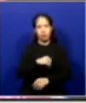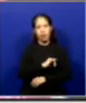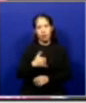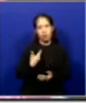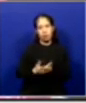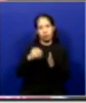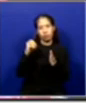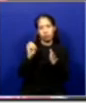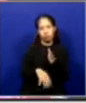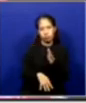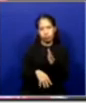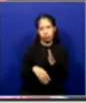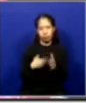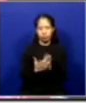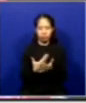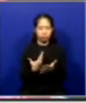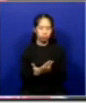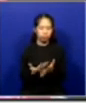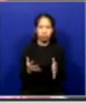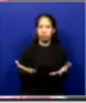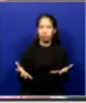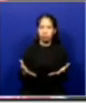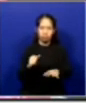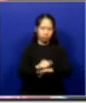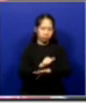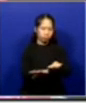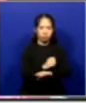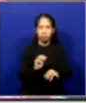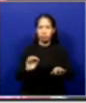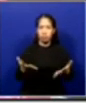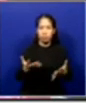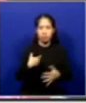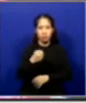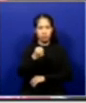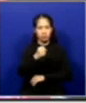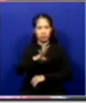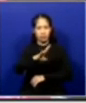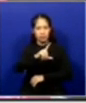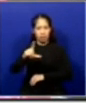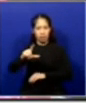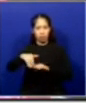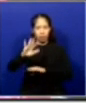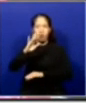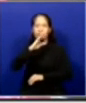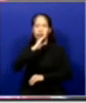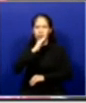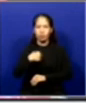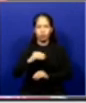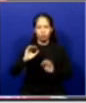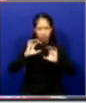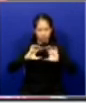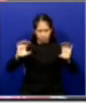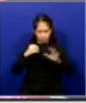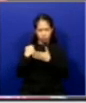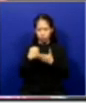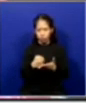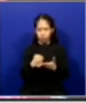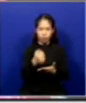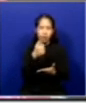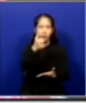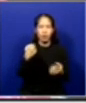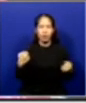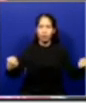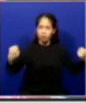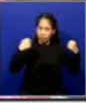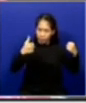เดี๋ยวก็ไม่มีงานทำ14ล้านกว่าคนถ้าตรงนี้มันแข็งแกร่งขึ้นมารัฐบาลจะช่วยอย่างไรเป็นโ